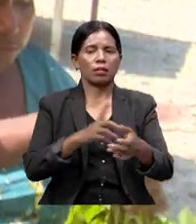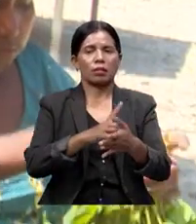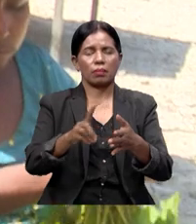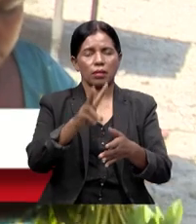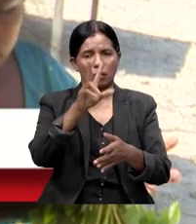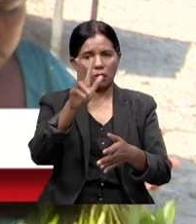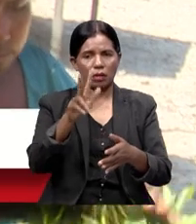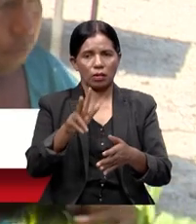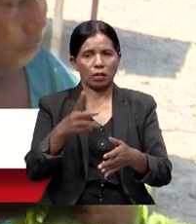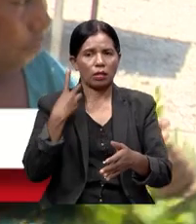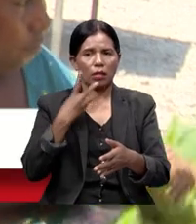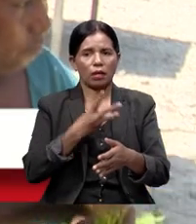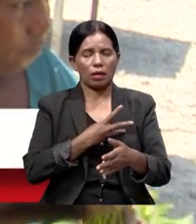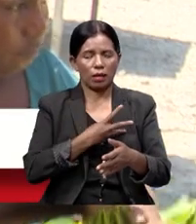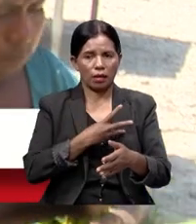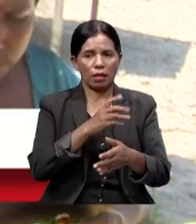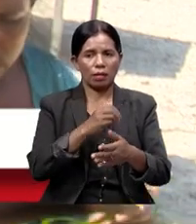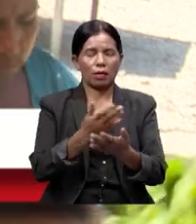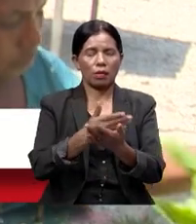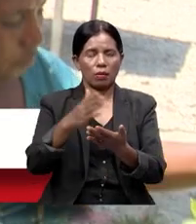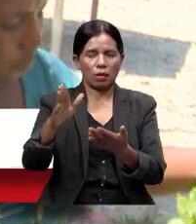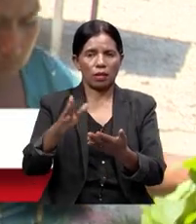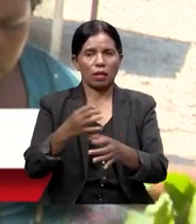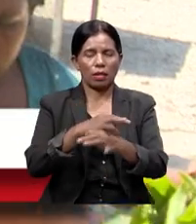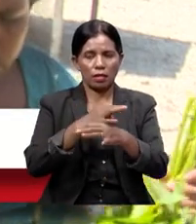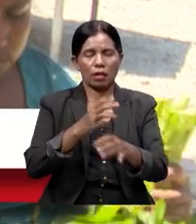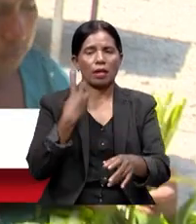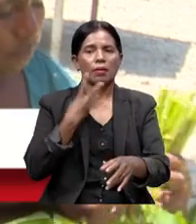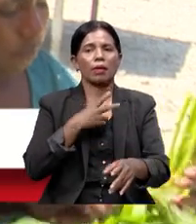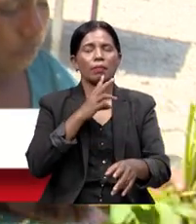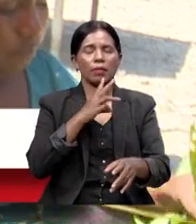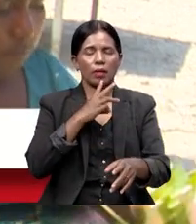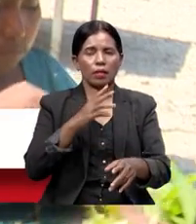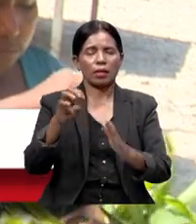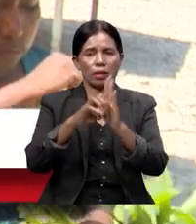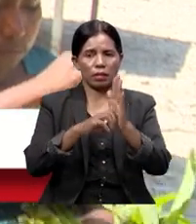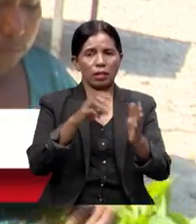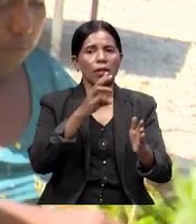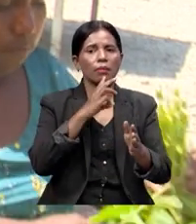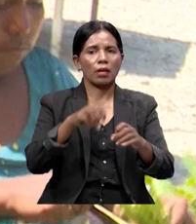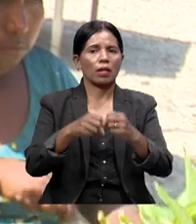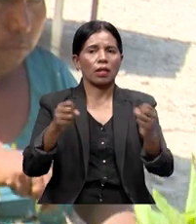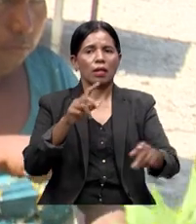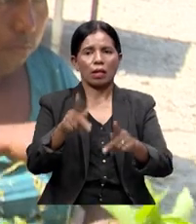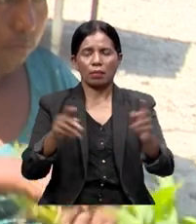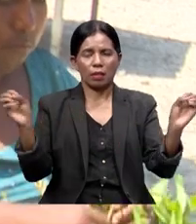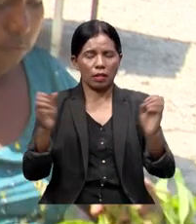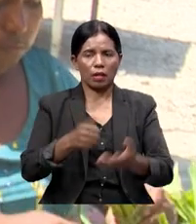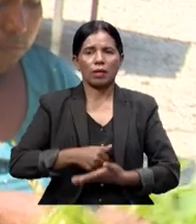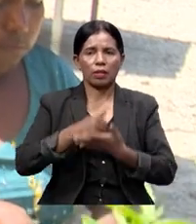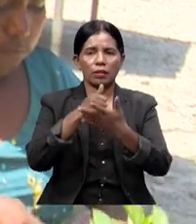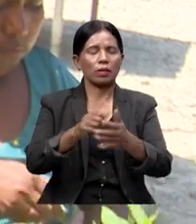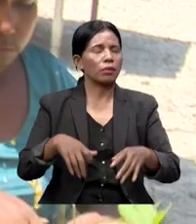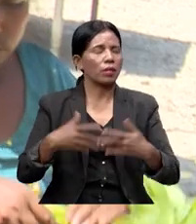tolu. Mos ami duni bena doris kobra malu hade hade amine be. Stadu lurte ami me raite anita mas be at nunca ema jatu tamata de bena